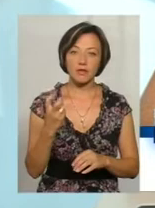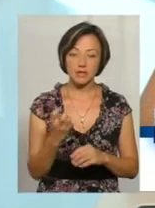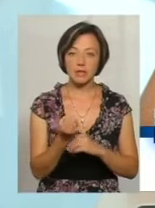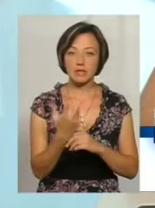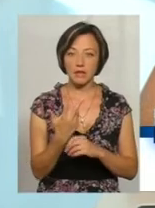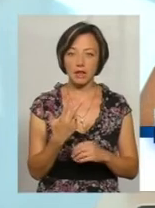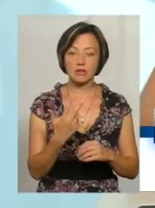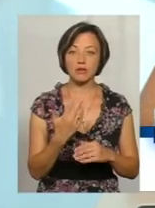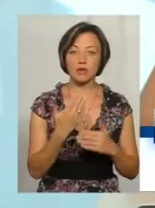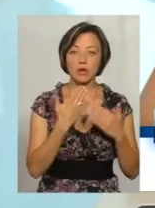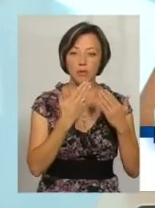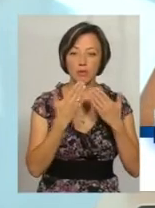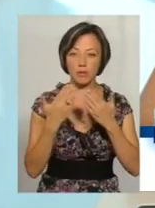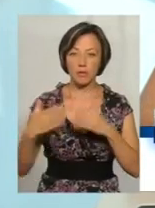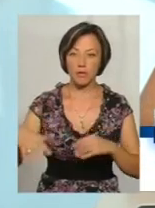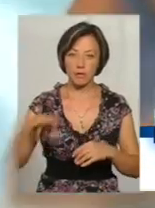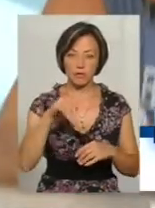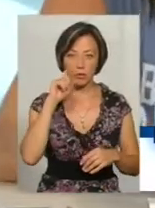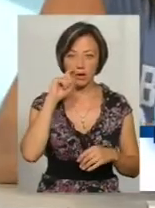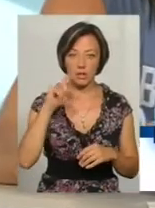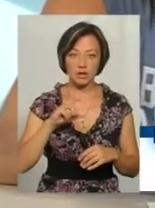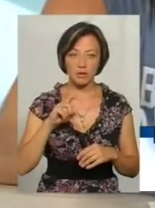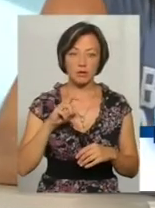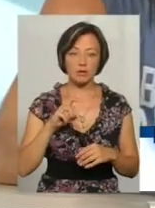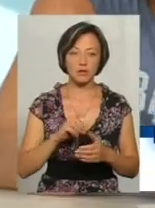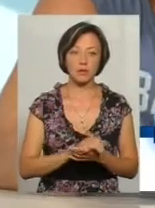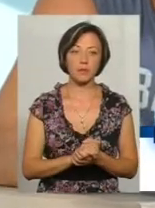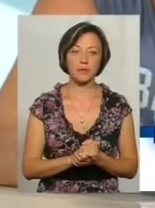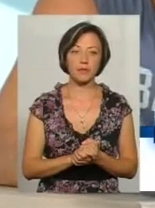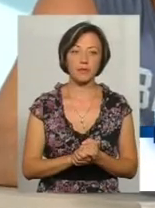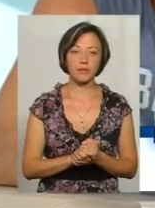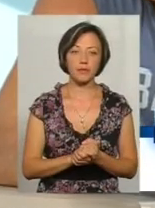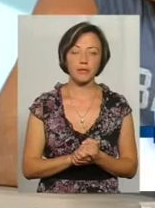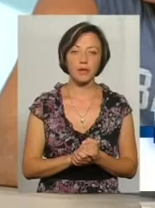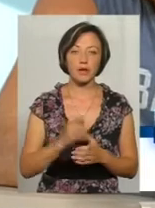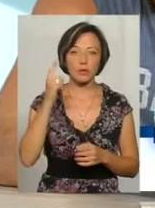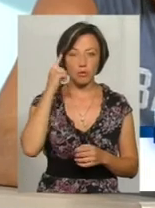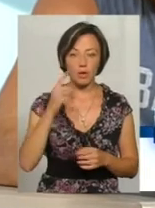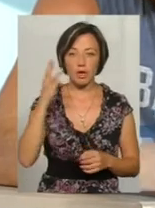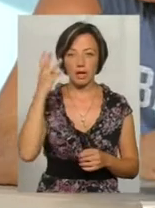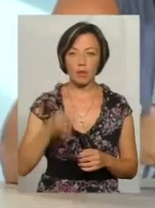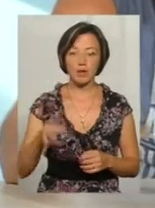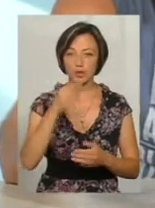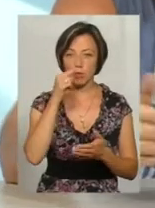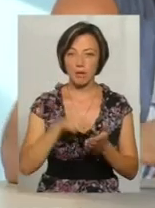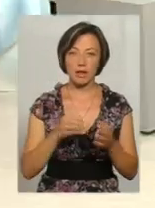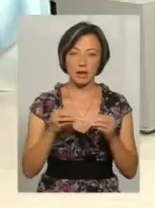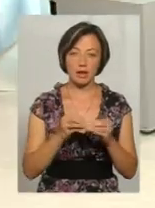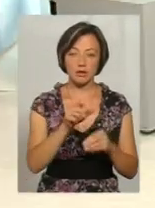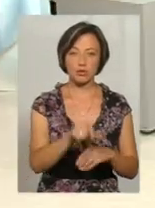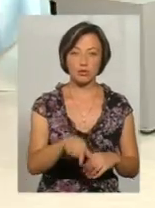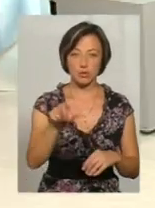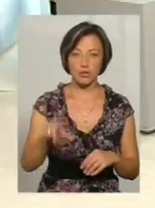213 опитувачів було по всій Україні, КВО опитував. Я думаю, що на Хмельниччину десь пропало чоловік 10, якщо ми подивимося